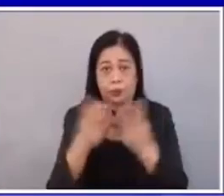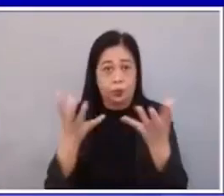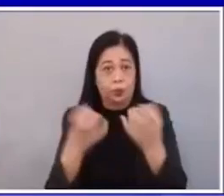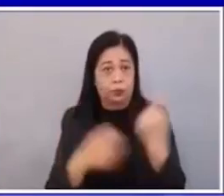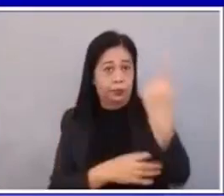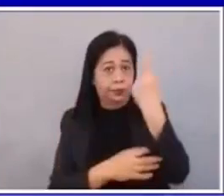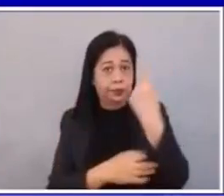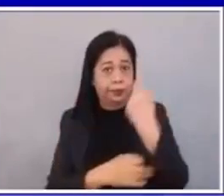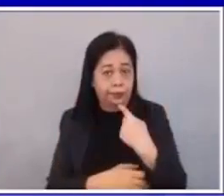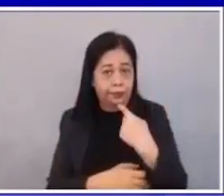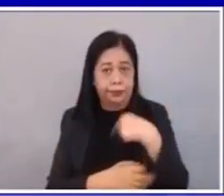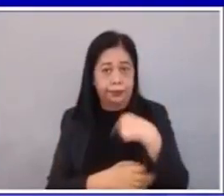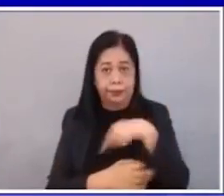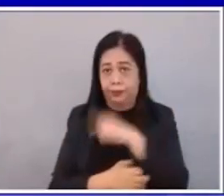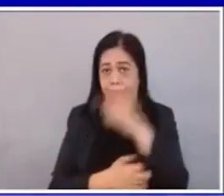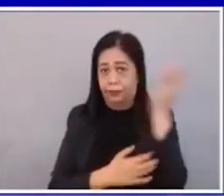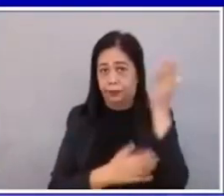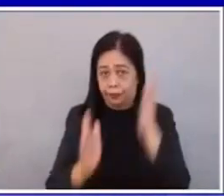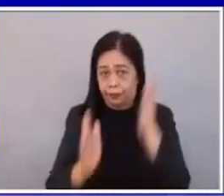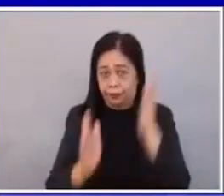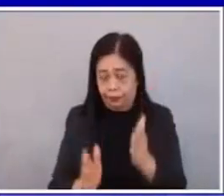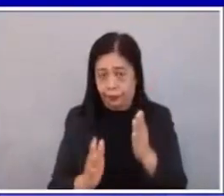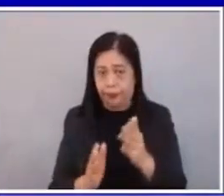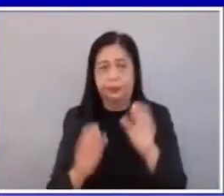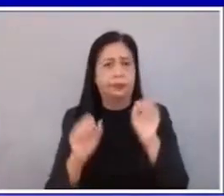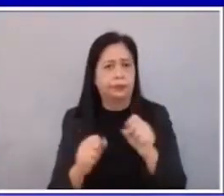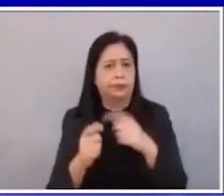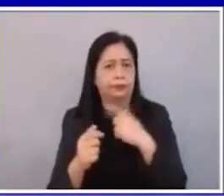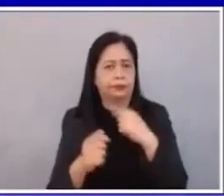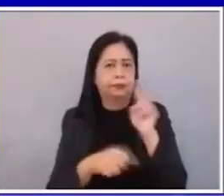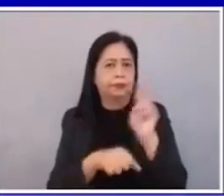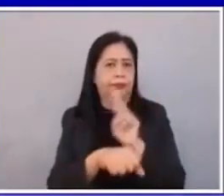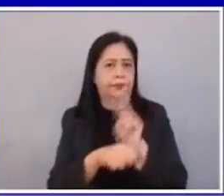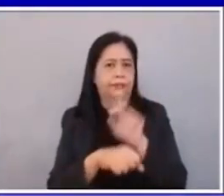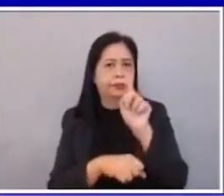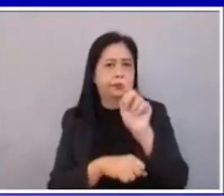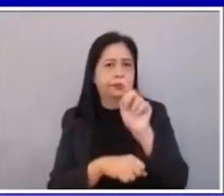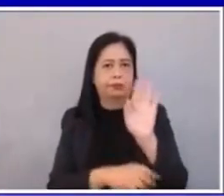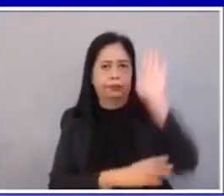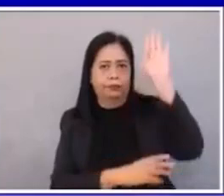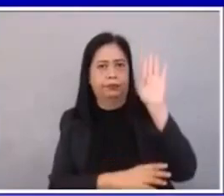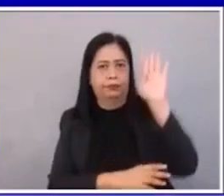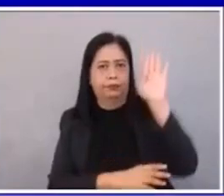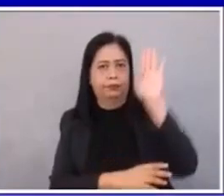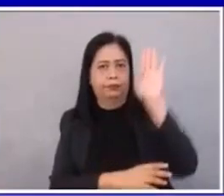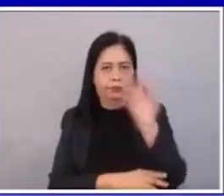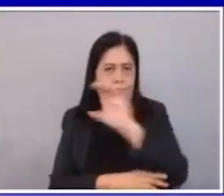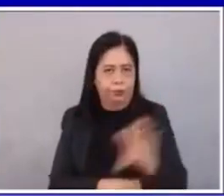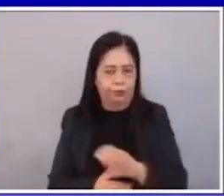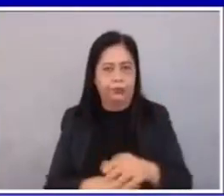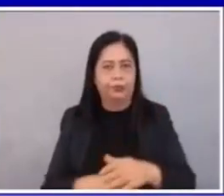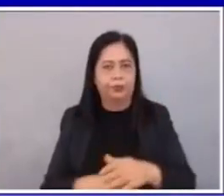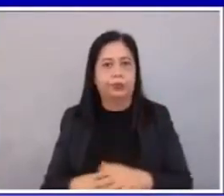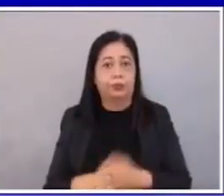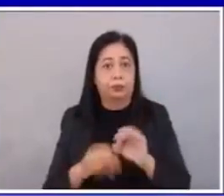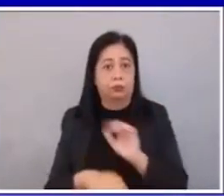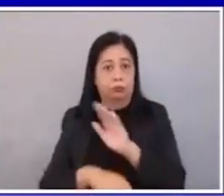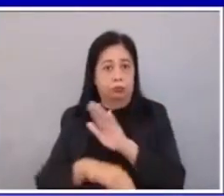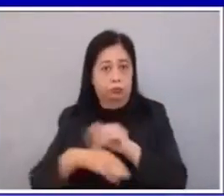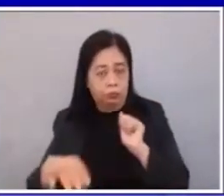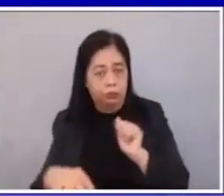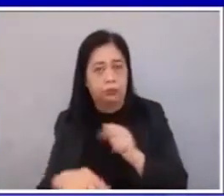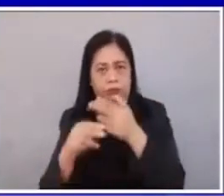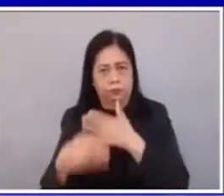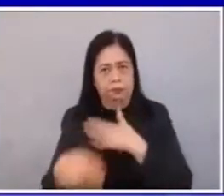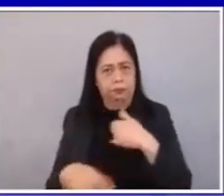sa ating resource person, maaari po ninyong gamitin ang raise hand feature sa Zoom. Once called by the host, kindly unmute